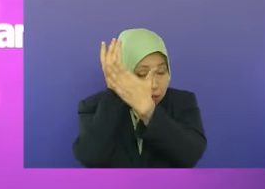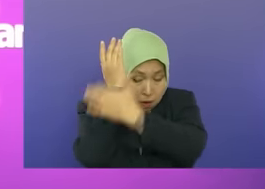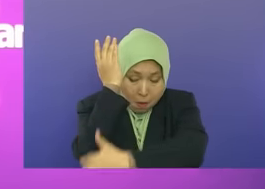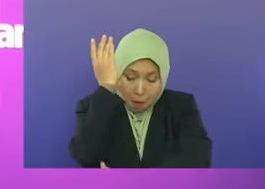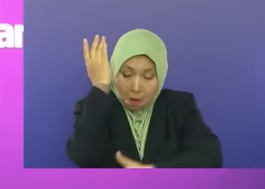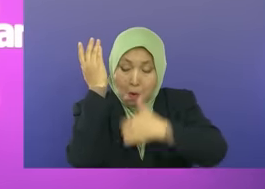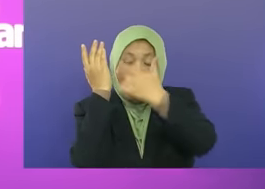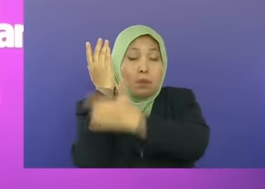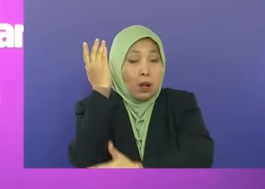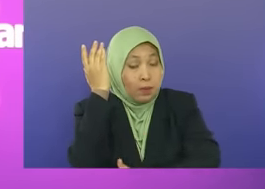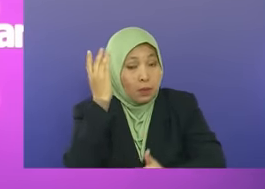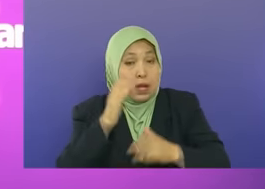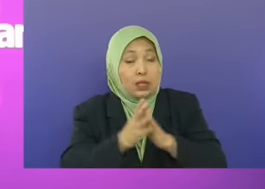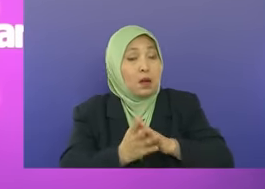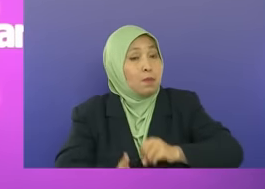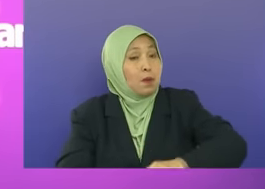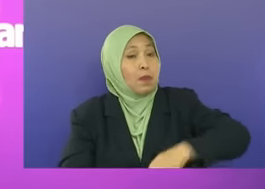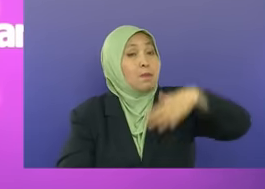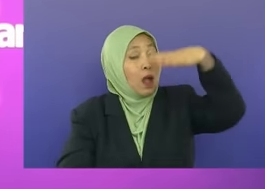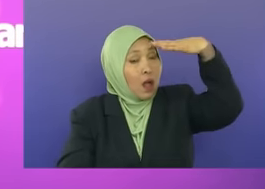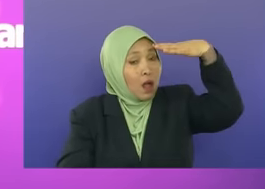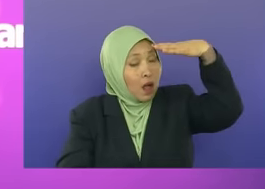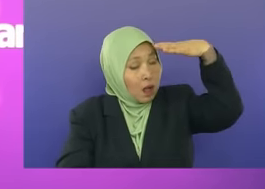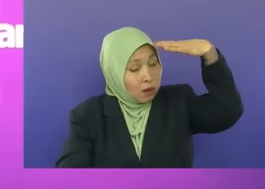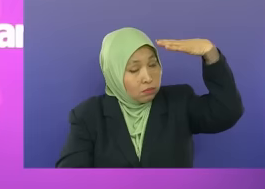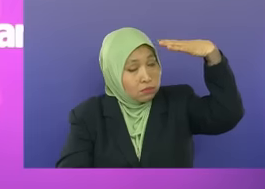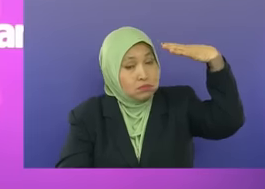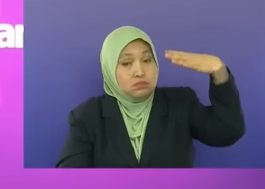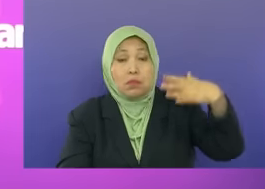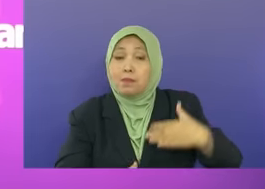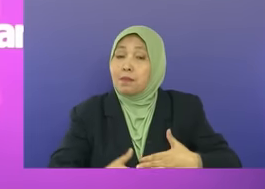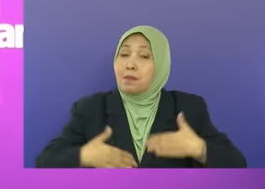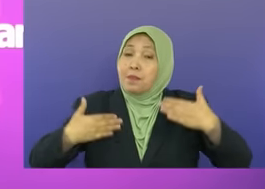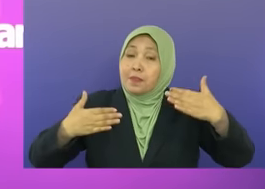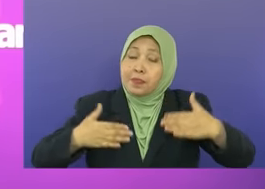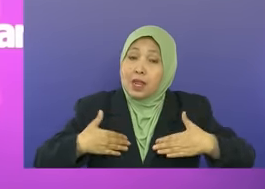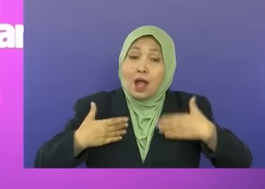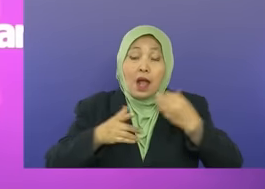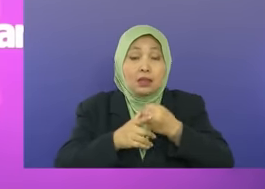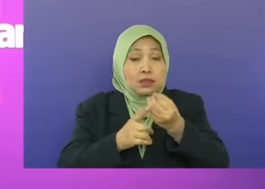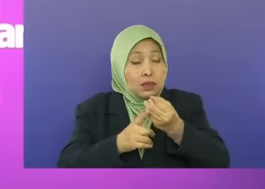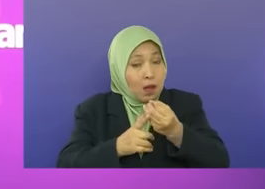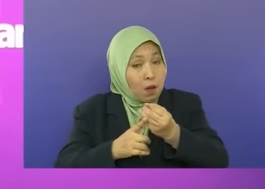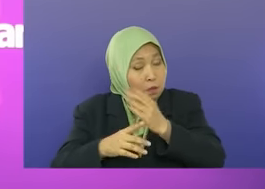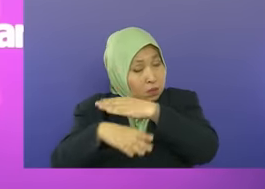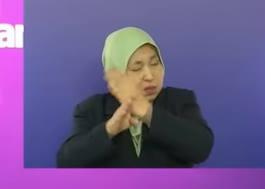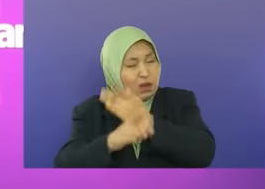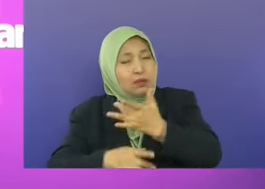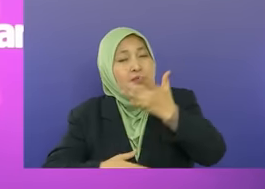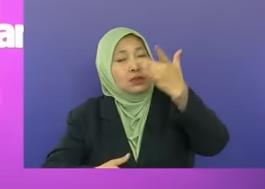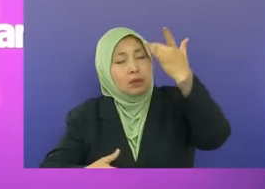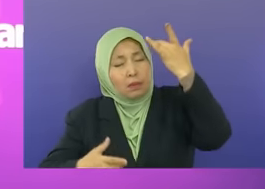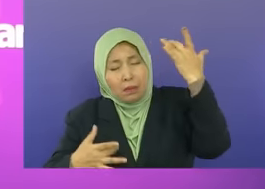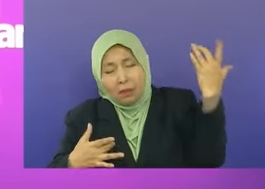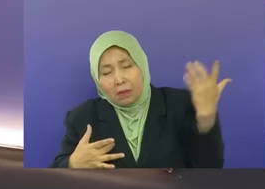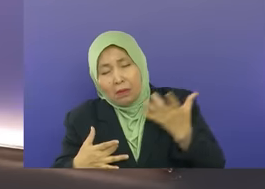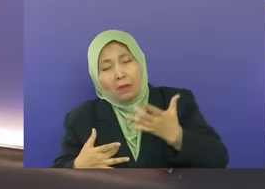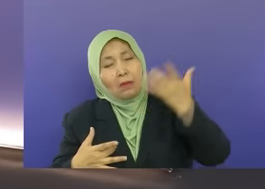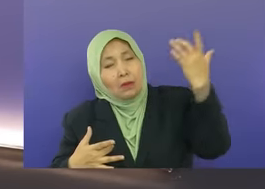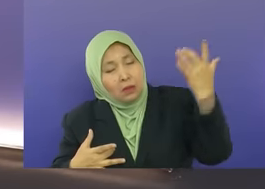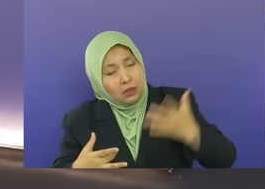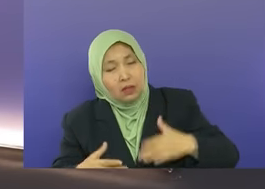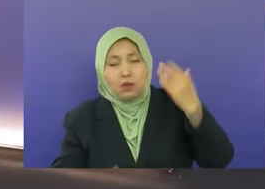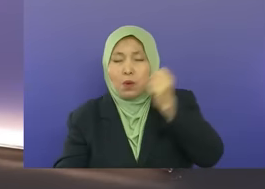bentuk kemewahan dalam bentuk kebahagiaan ataupun dalam bentuk kesakitan dan kita tahu tentang peristiwa